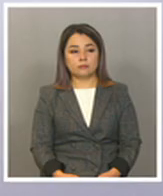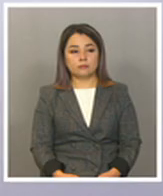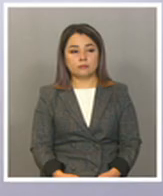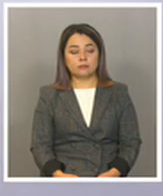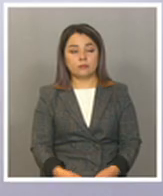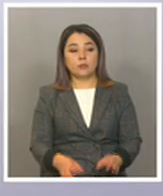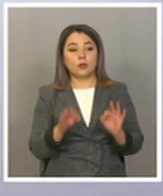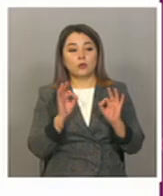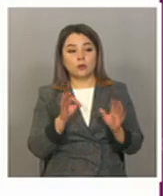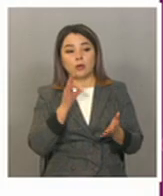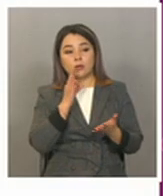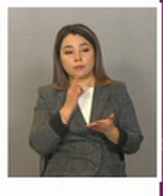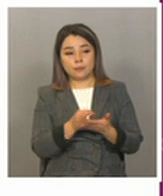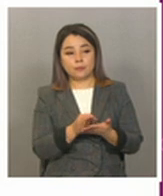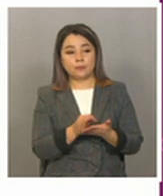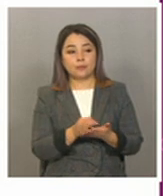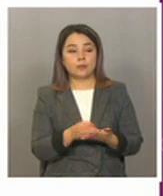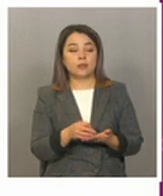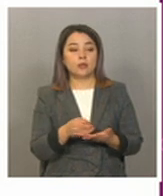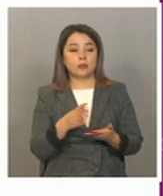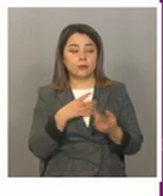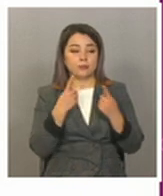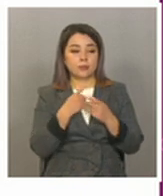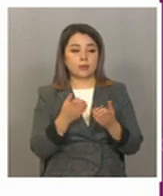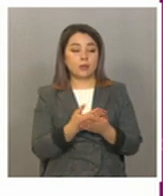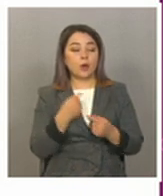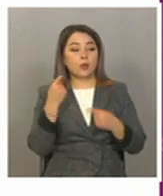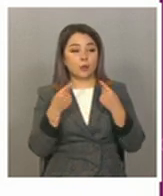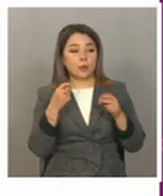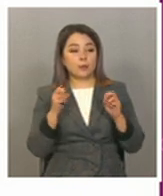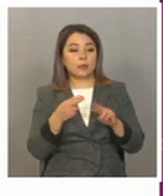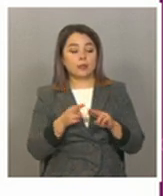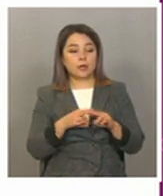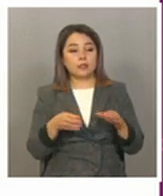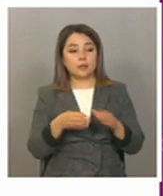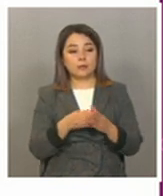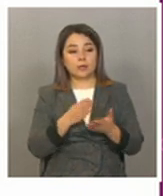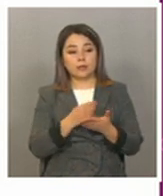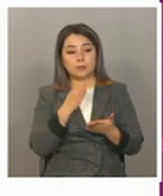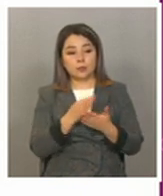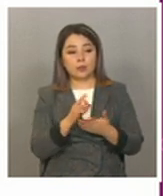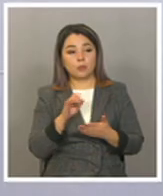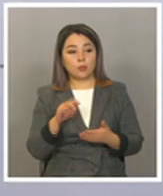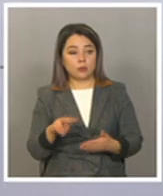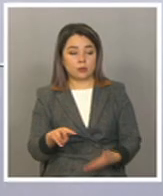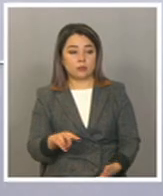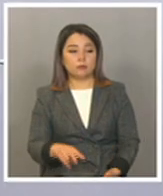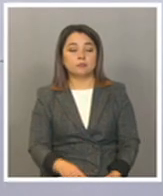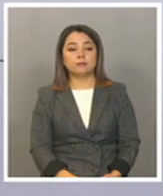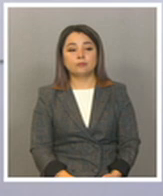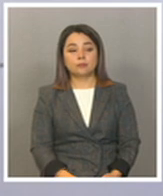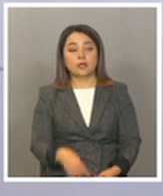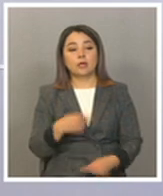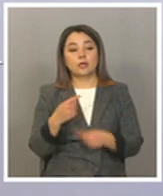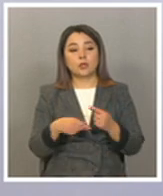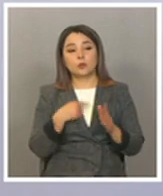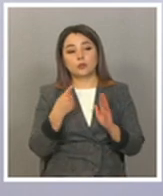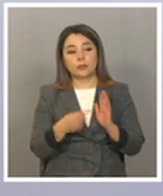Дұрыс нұсқасы. Деректердің логикалық типі бул. Келесі